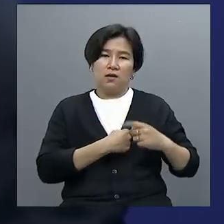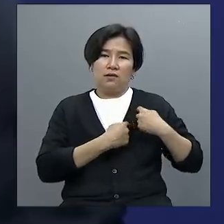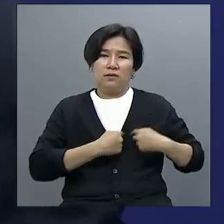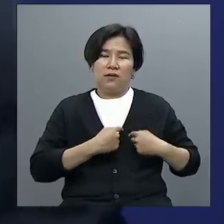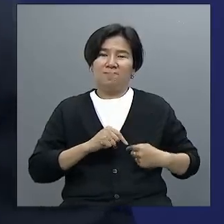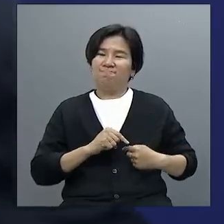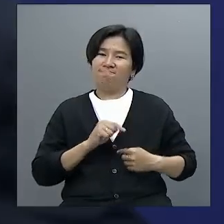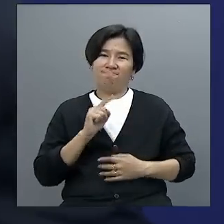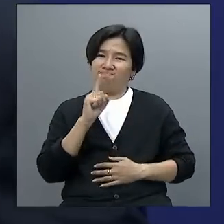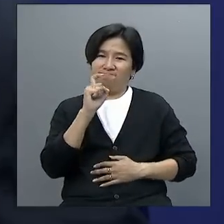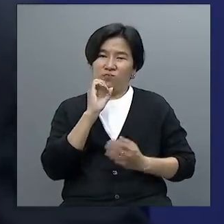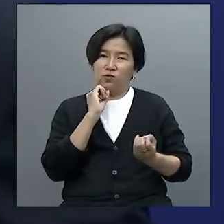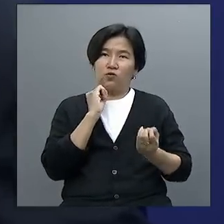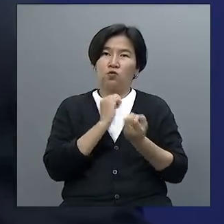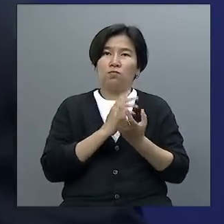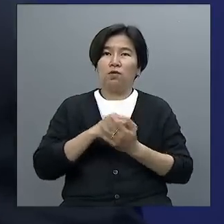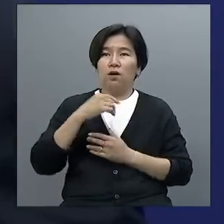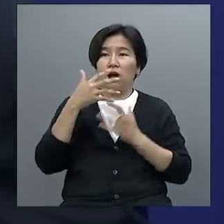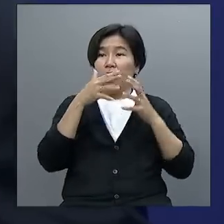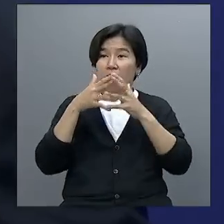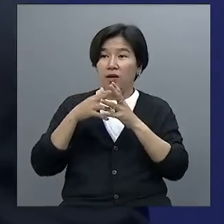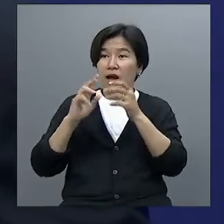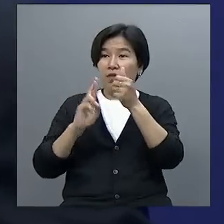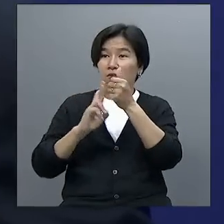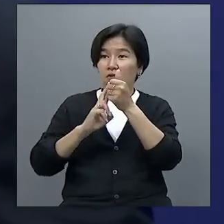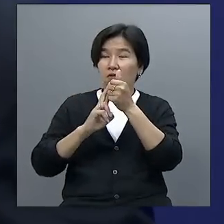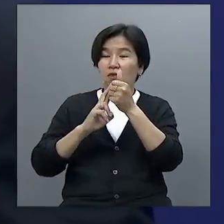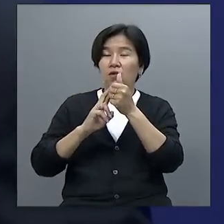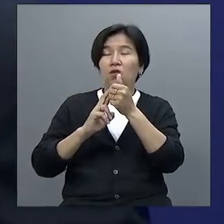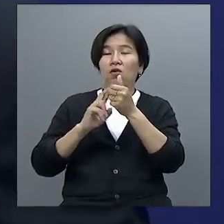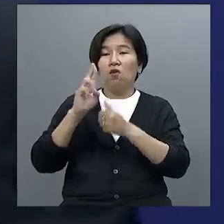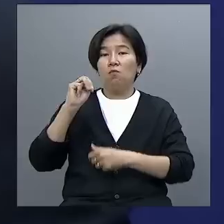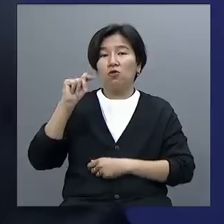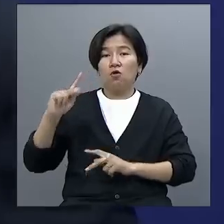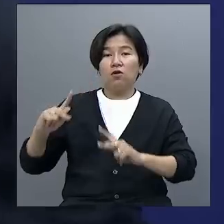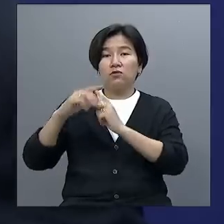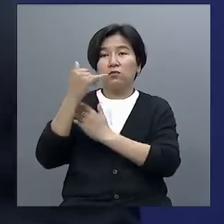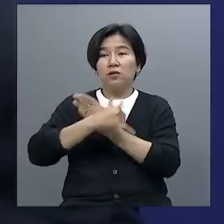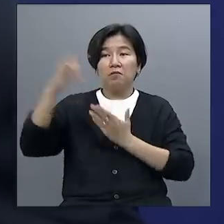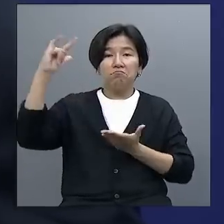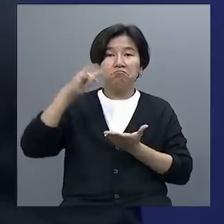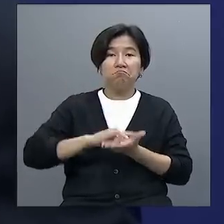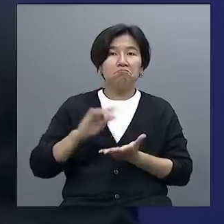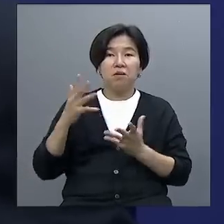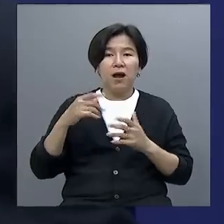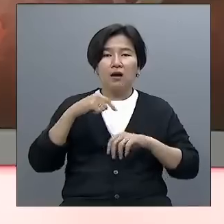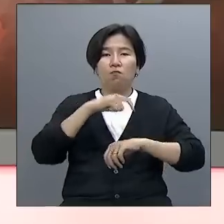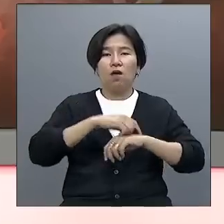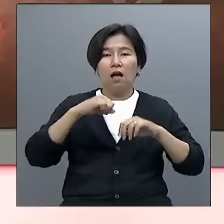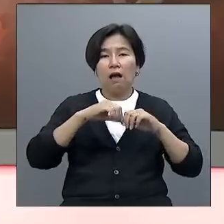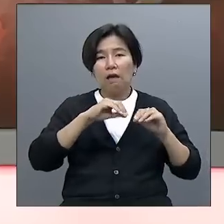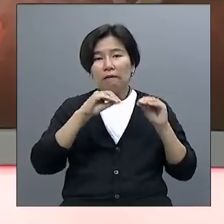แล้วก็ทำให้การเยือนจีนของ bringtonต้องเผชิญกับแรงกดดันจากสมาชิกสภาคองเกร็ดบางส่วนด้วยค่ะ